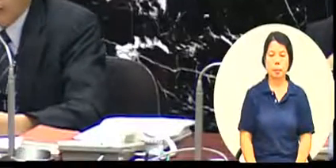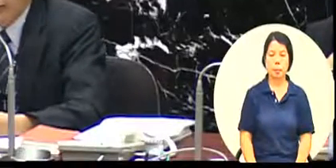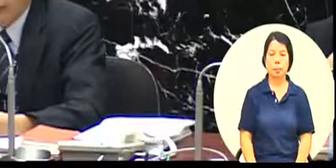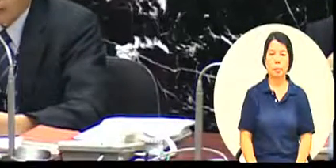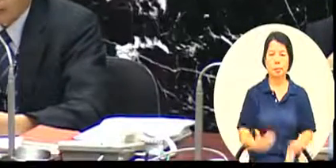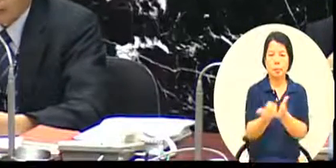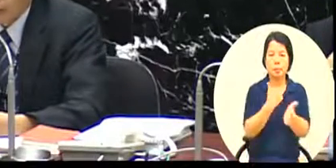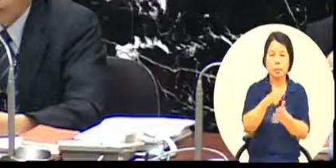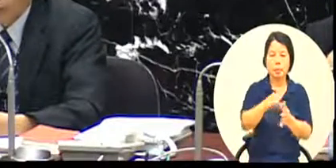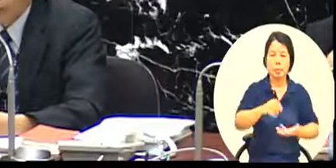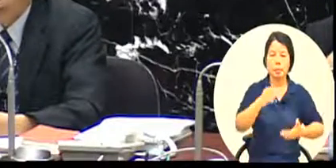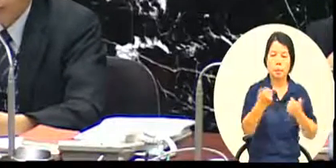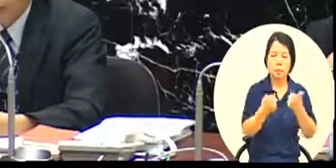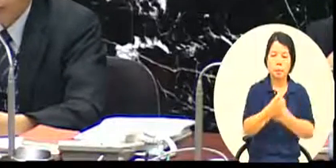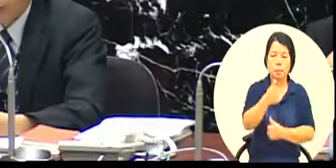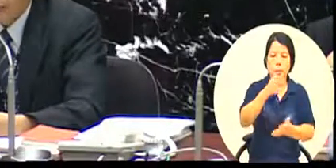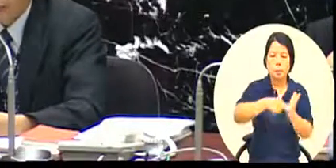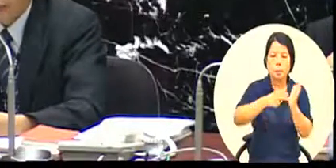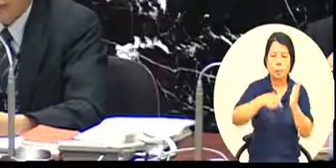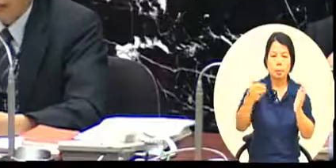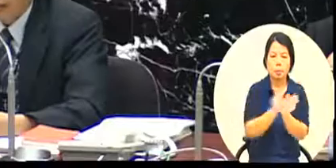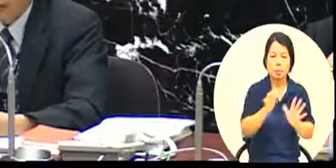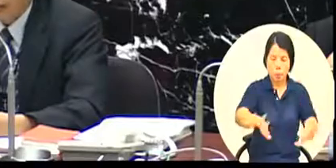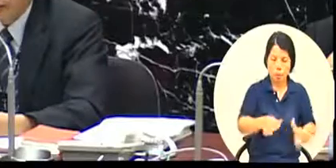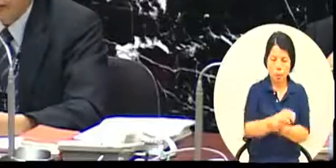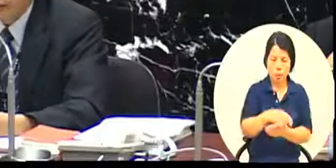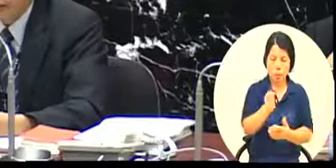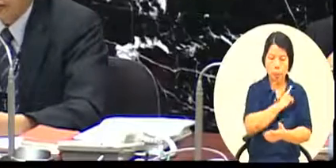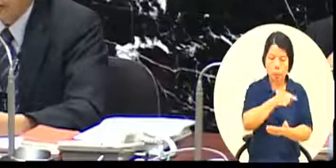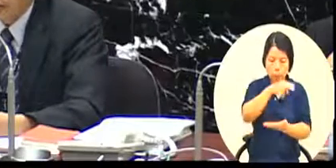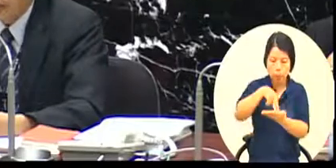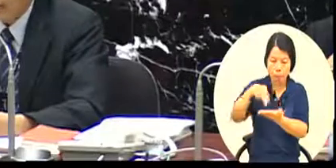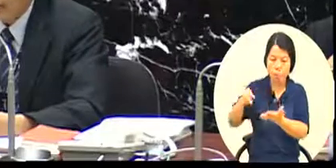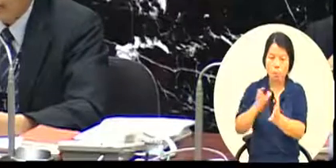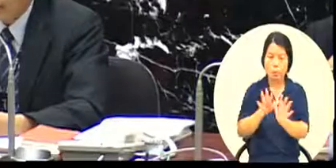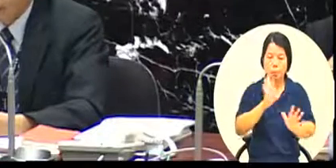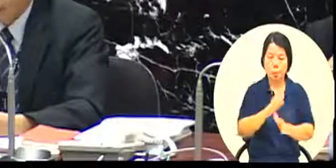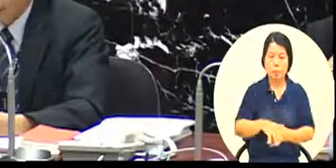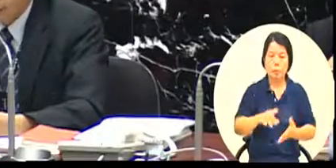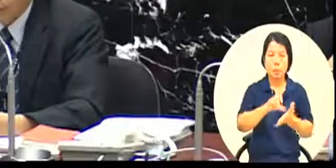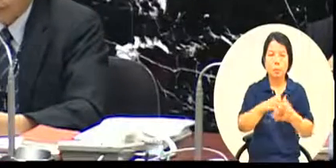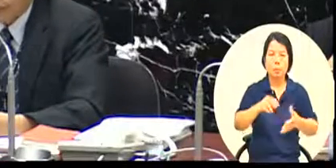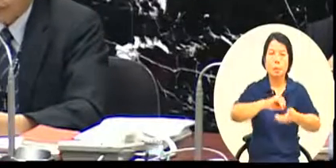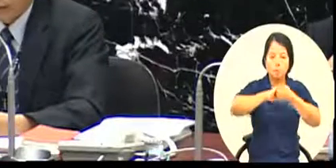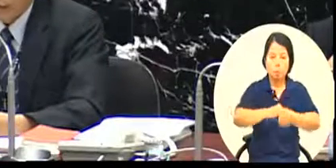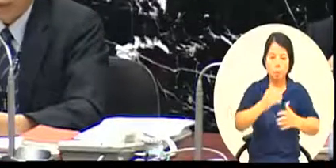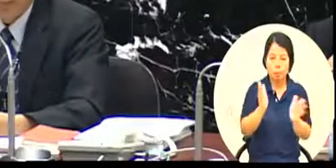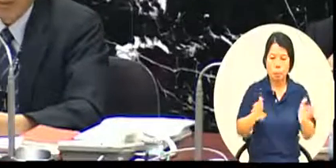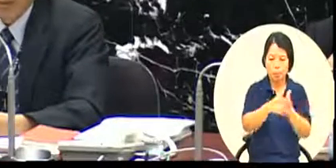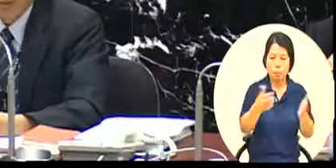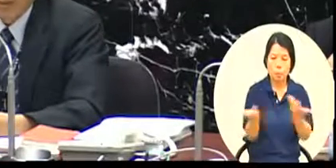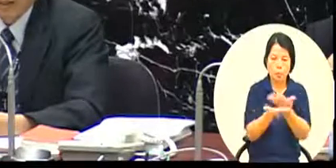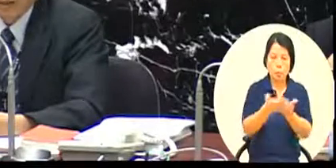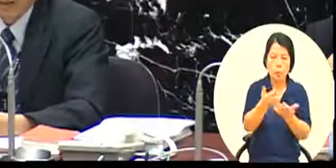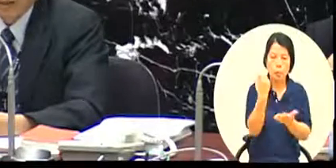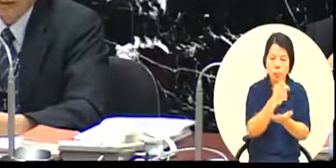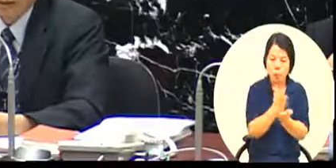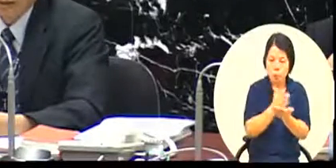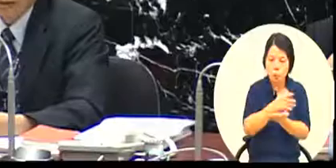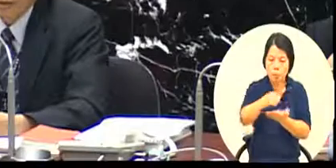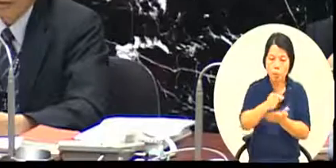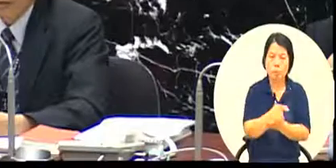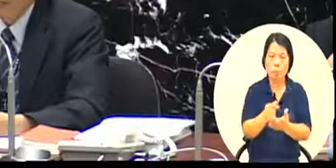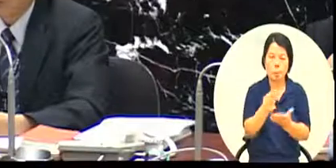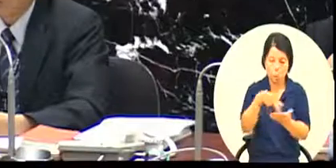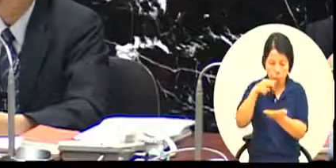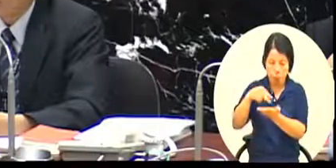刚才议长已经有说过，请各位议员参阅桌上第二届第四次定期大会交付审查议案一览表。那个